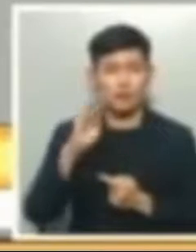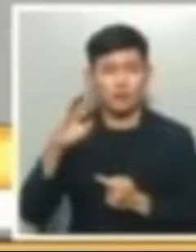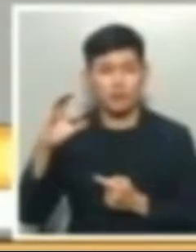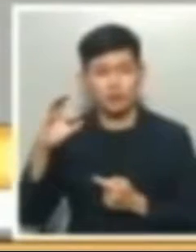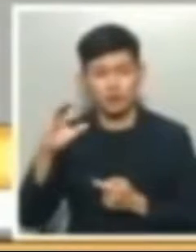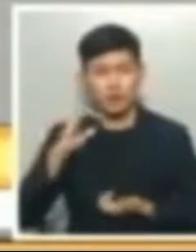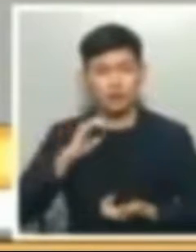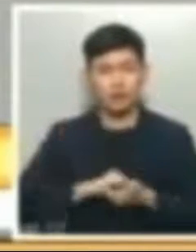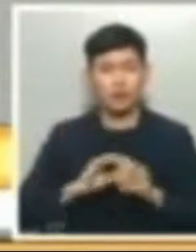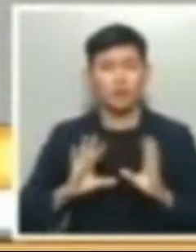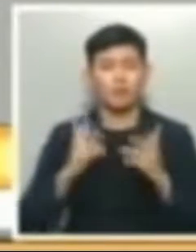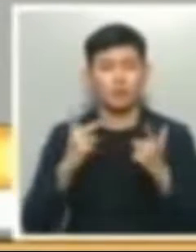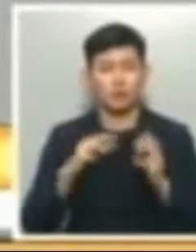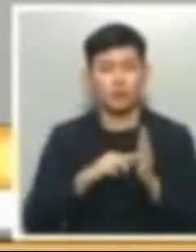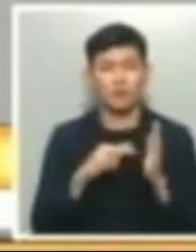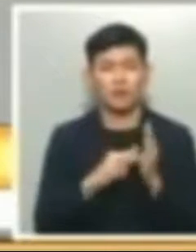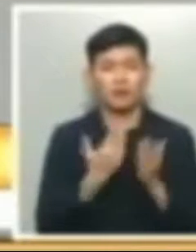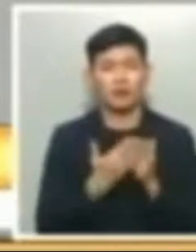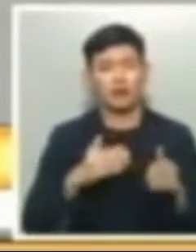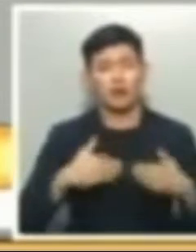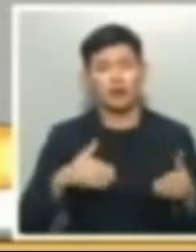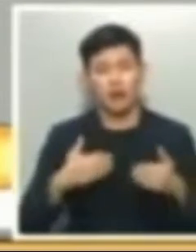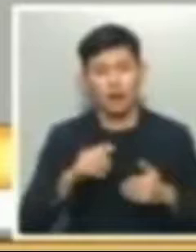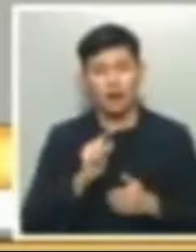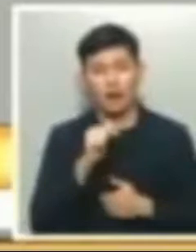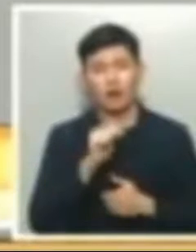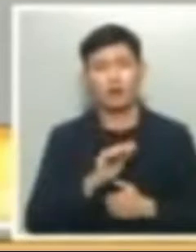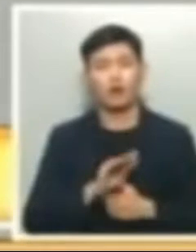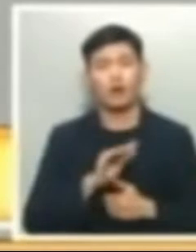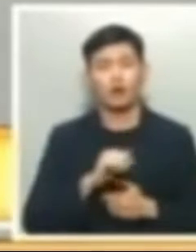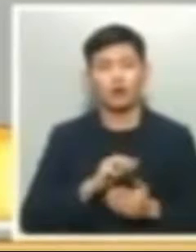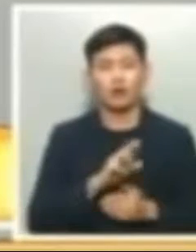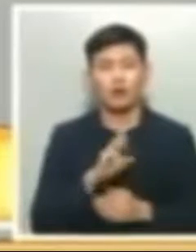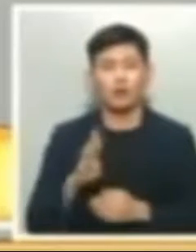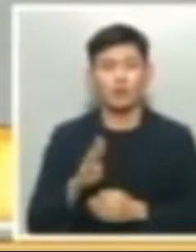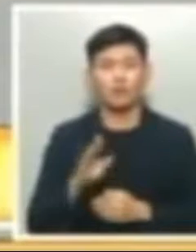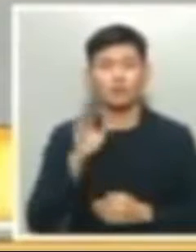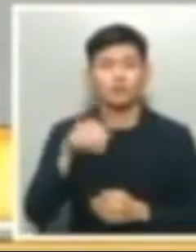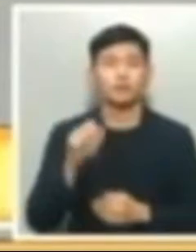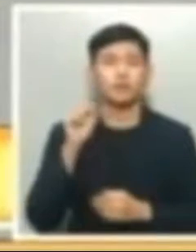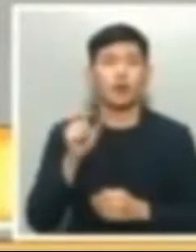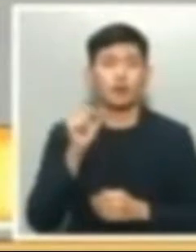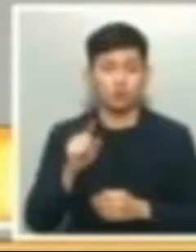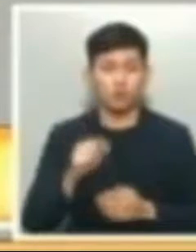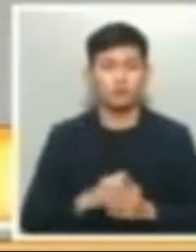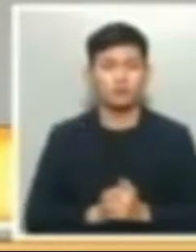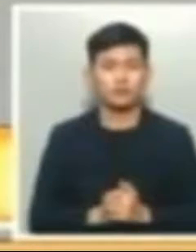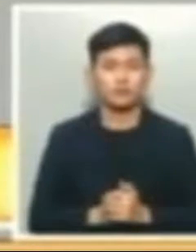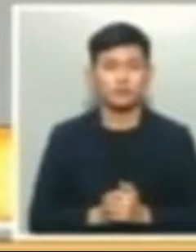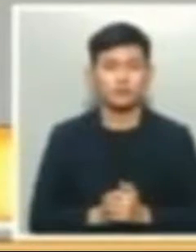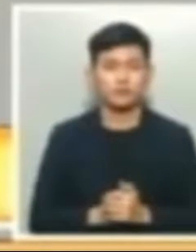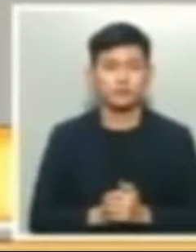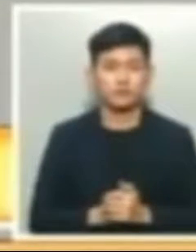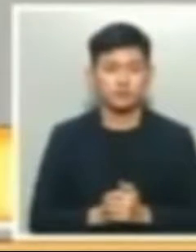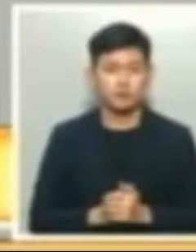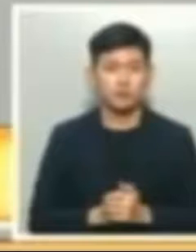านลงและนั่นคือรายได้หลักรายได้ที่มากที่สุดของระบบทางด่วนทั้งหมดและทางด่วนส่ว